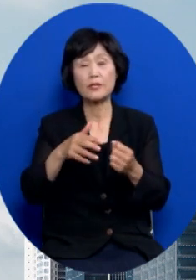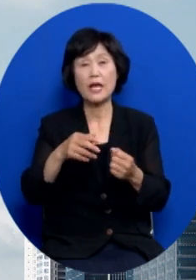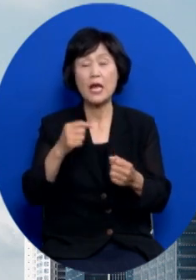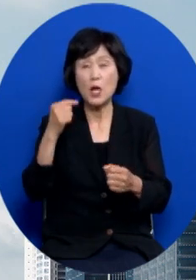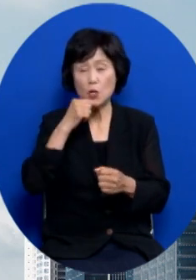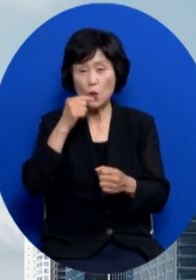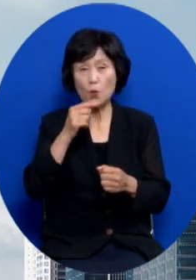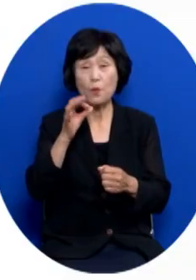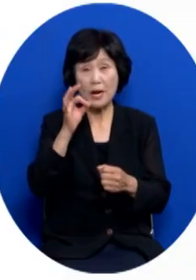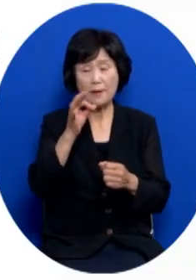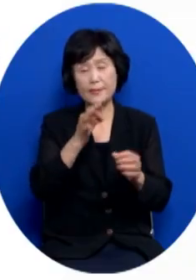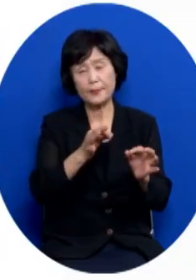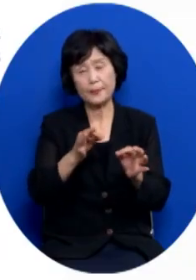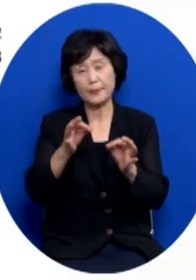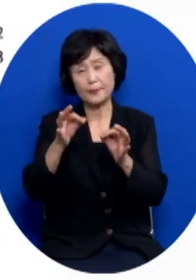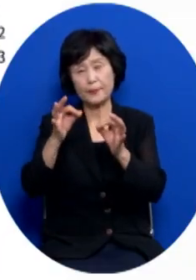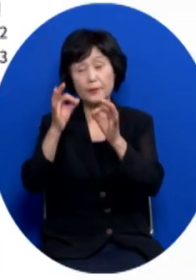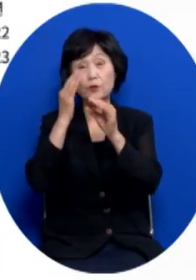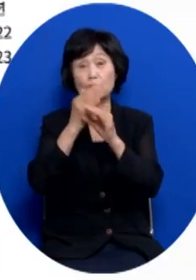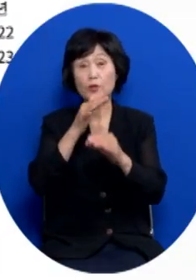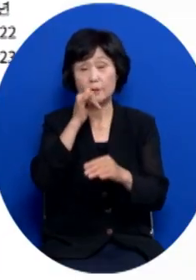있습니다.